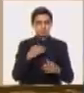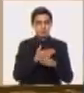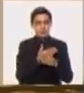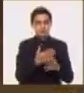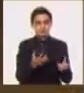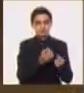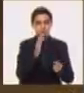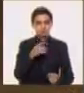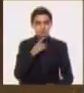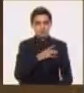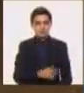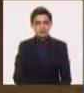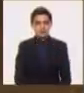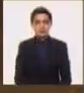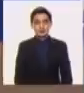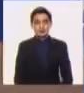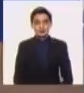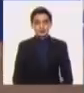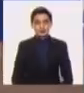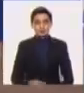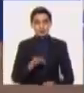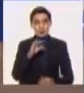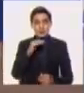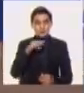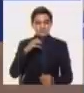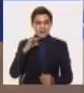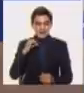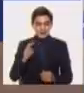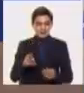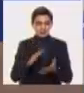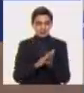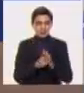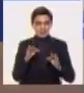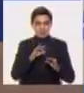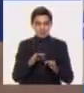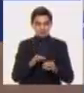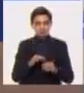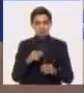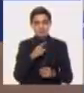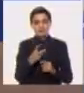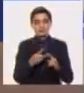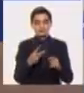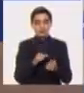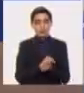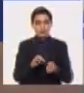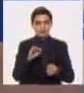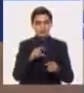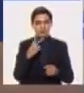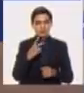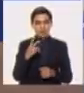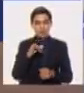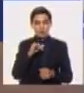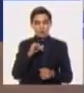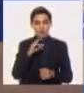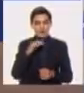көрсетіп отыр. Ассоциация финансистов Казахстана. Офтай келісім шарттардың үлгісін бекіттік. Бұл құжат екінші деңгейлі банктермен сенімді кепілзат